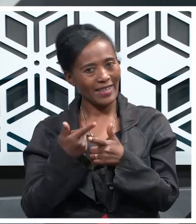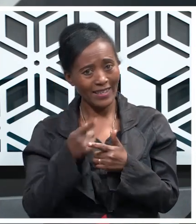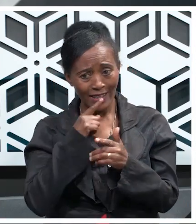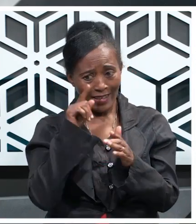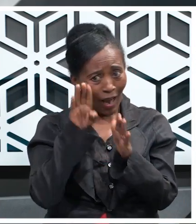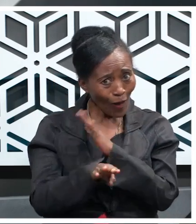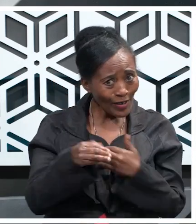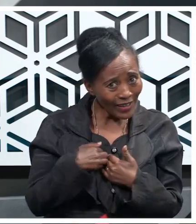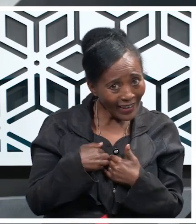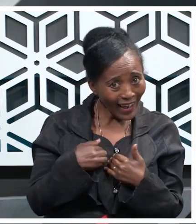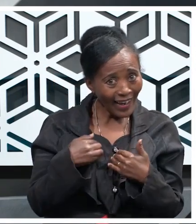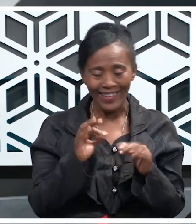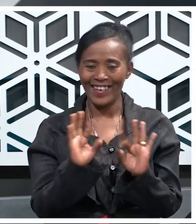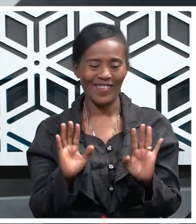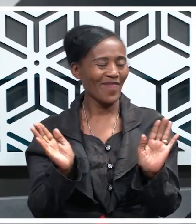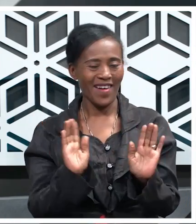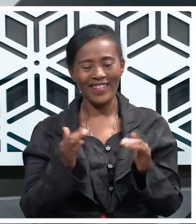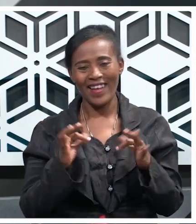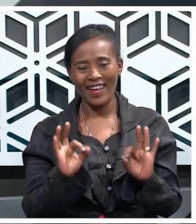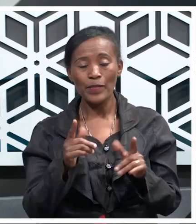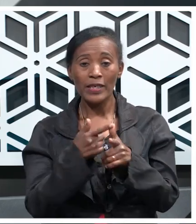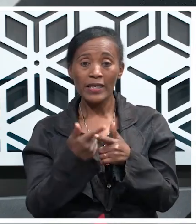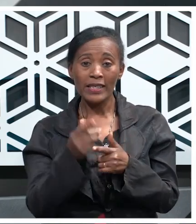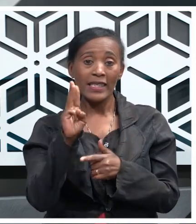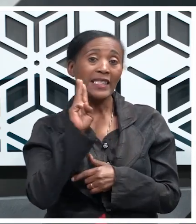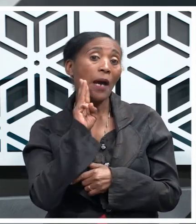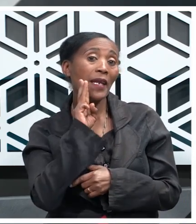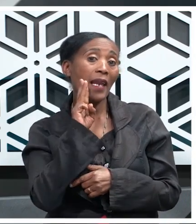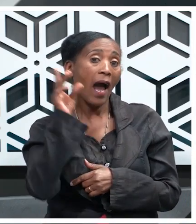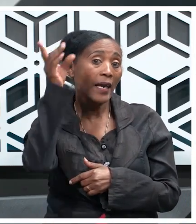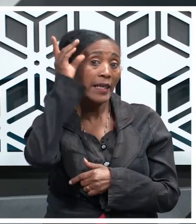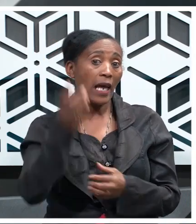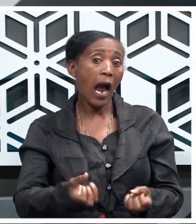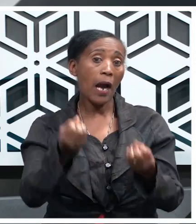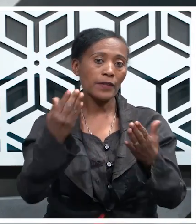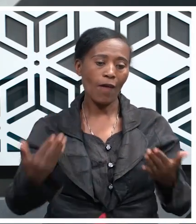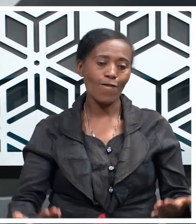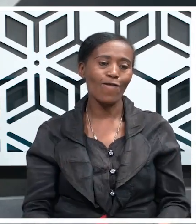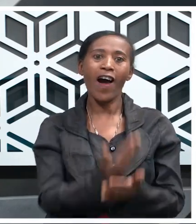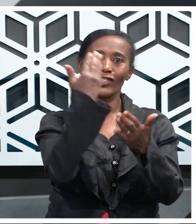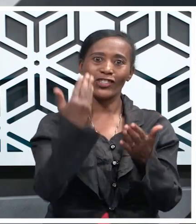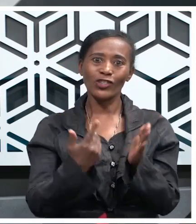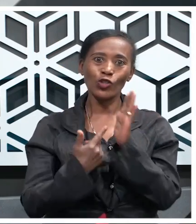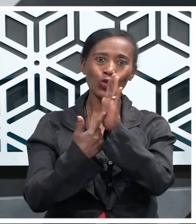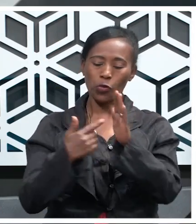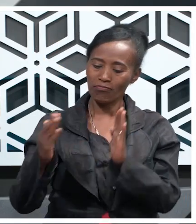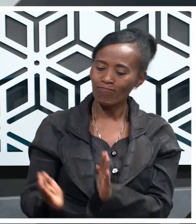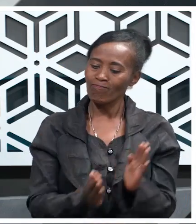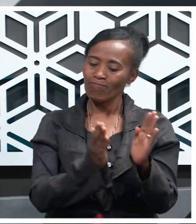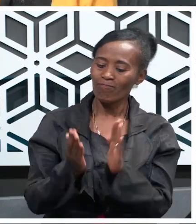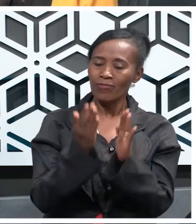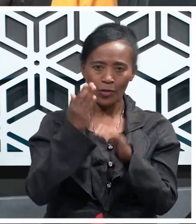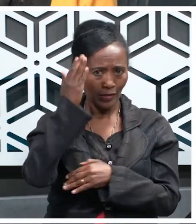ይመስለኛል እንግዲህ ያጓደልኩታል አይደለም እንግዲህ ሳብላ ከደር በአብዛኛው የፋሽን ሾው